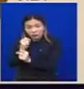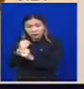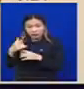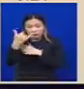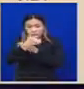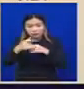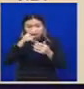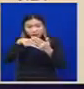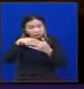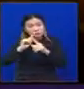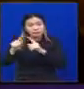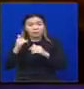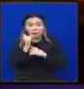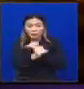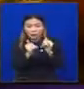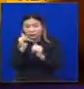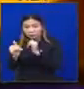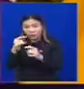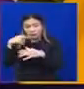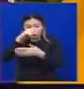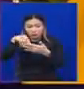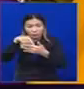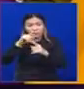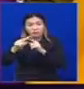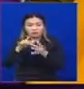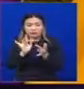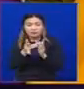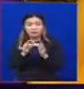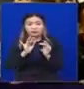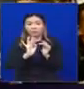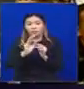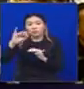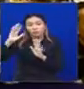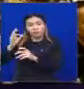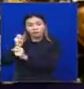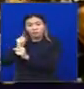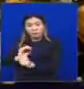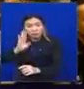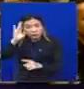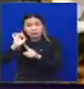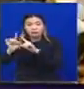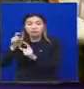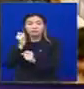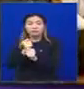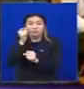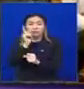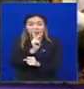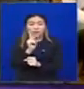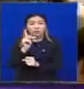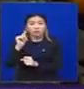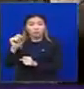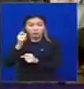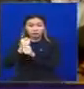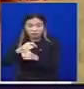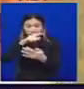ค์ใช้สิทธิ์ออกเสียงนอกเขตจังหวัดสามารถลงทะเบียนใช้สิทธิ์ผ่านอินเทอร์เน็ตของนายจ้างได้ ทั้งนี้กกต.ยังเพิ่มช่องทางให้ลงทะเบียนขอใช้สิท